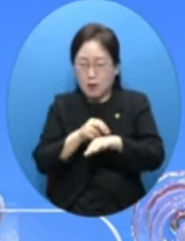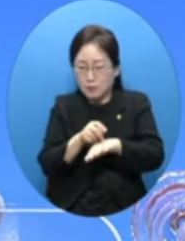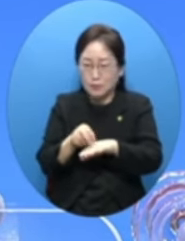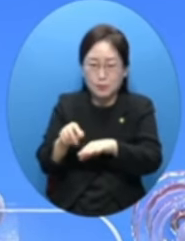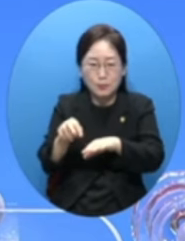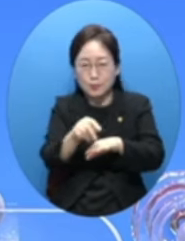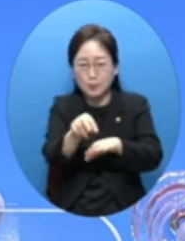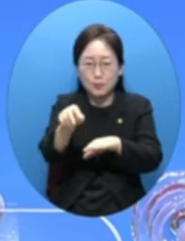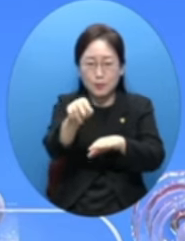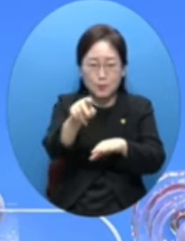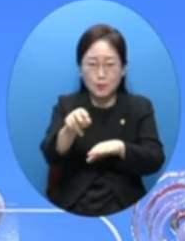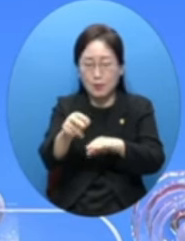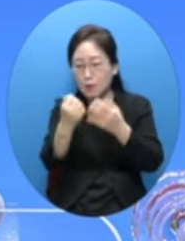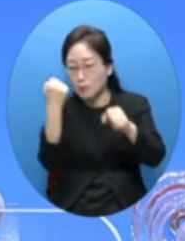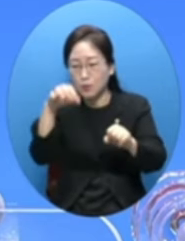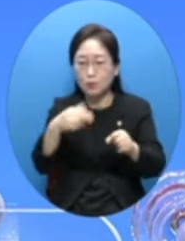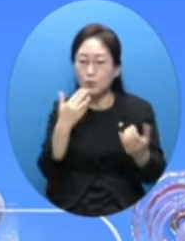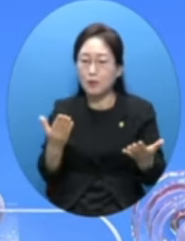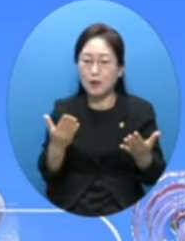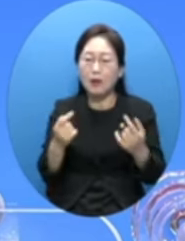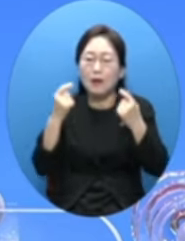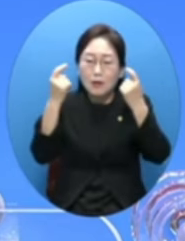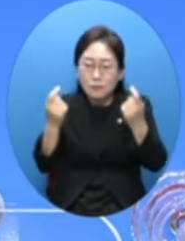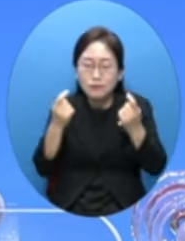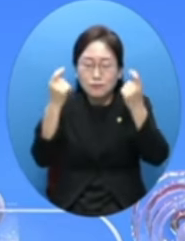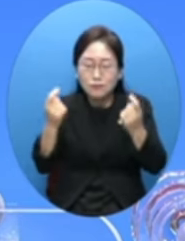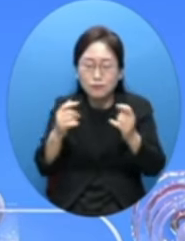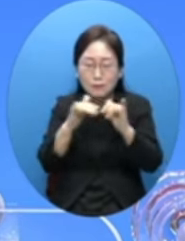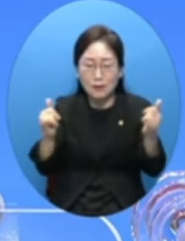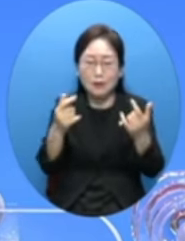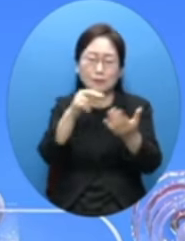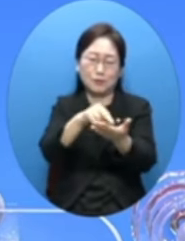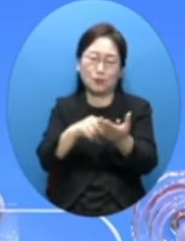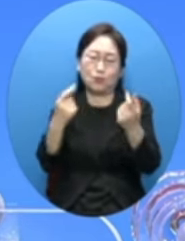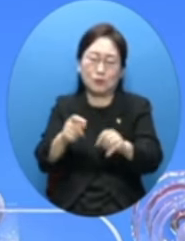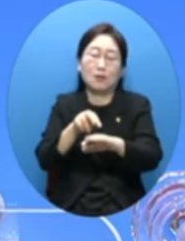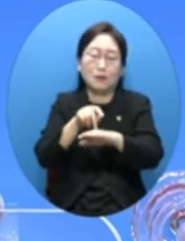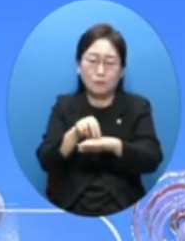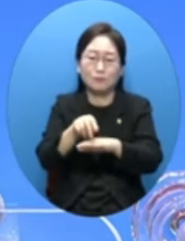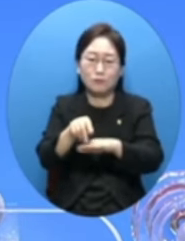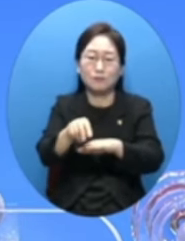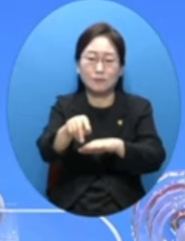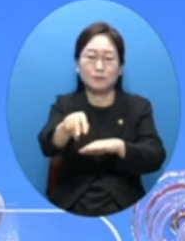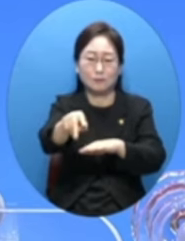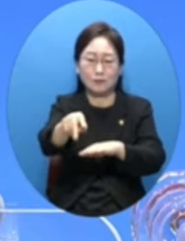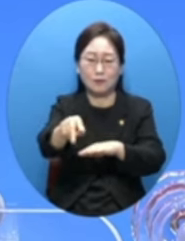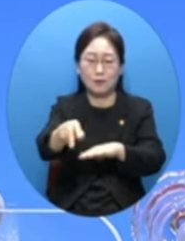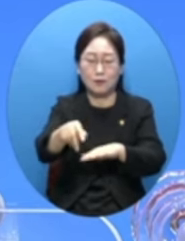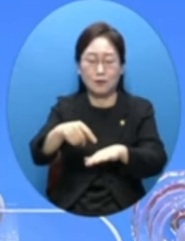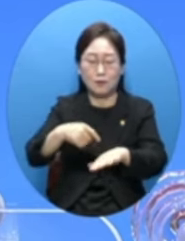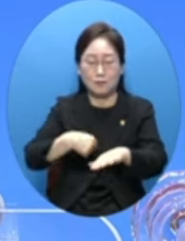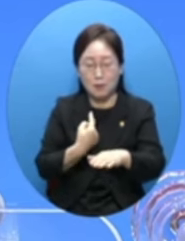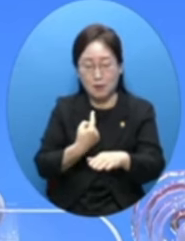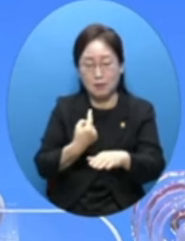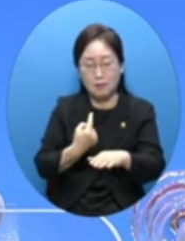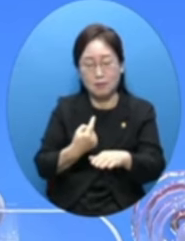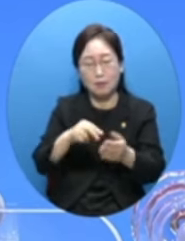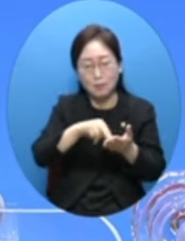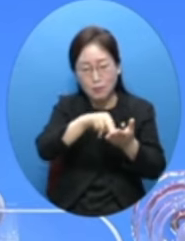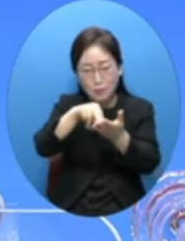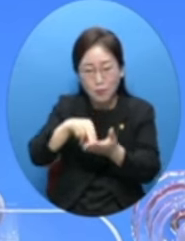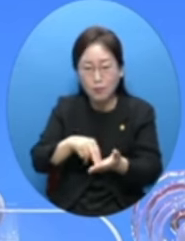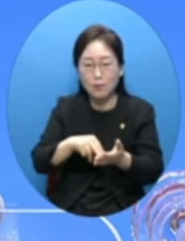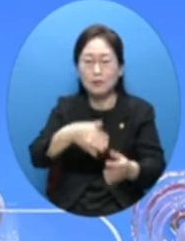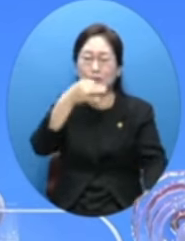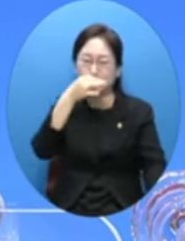없는 광야 길을 나가는 길을 그는 가고 있었던 것입니다. 너무나 외롭고 힘들고